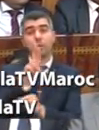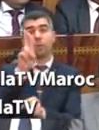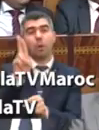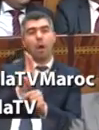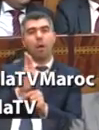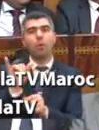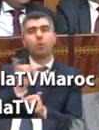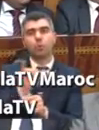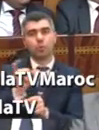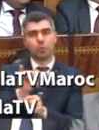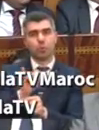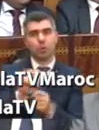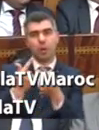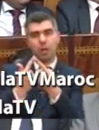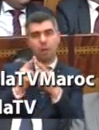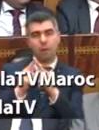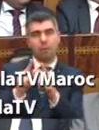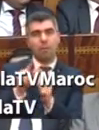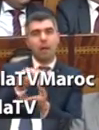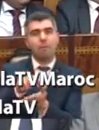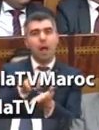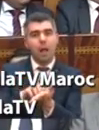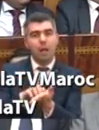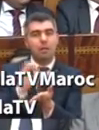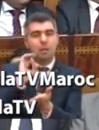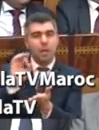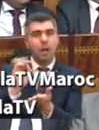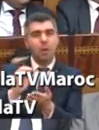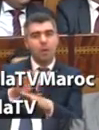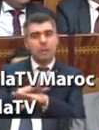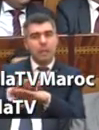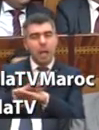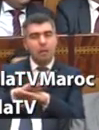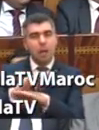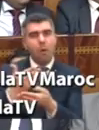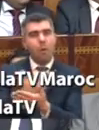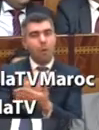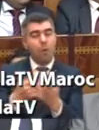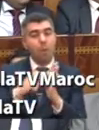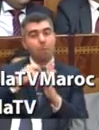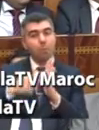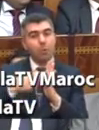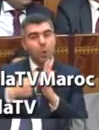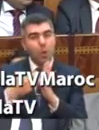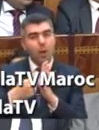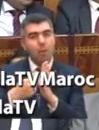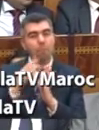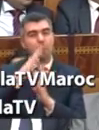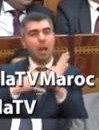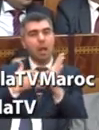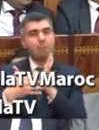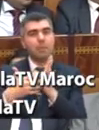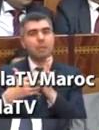متى يصبح القطاع الفلاحي في قلب السياسات العمومية من خلال مشاريع وبرامج فلاحية